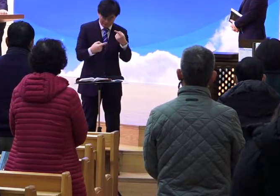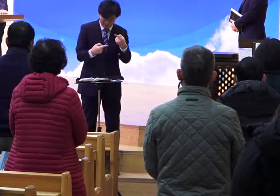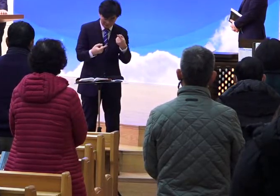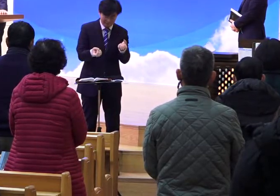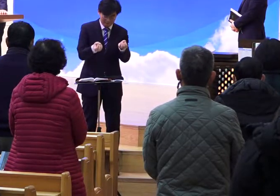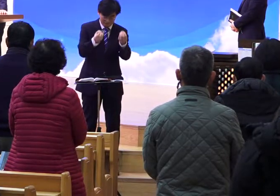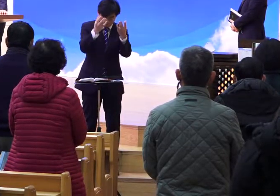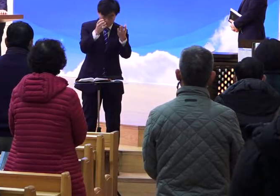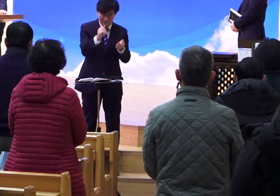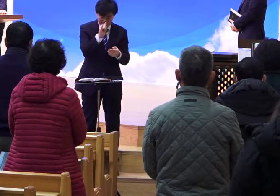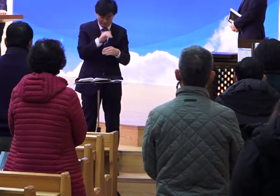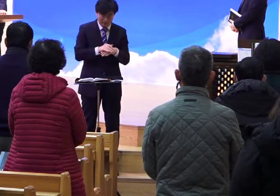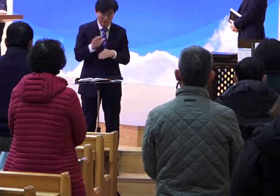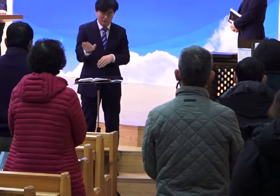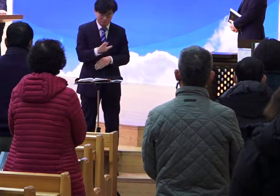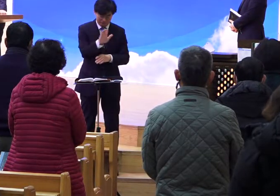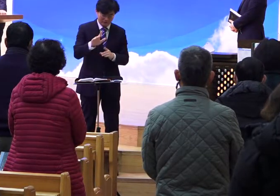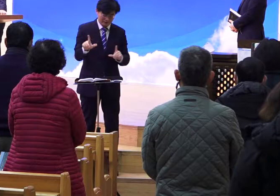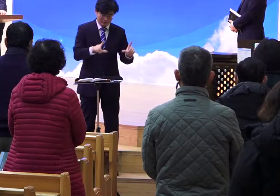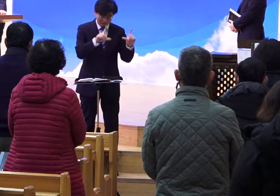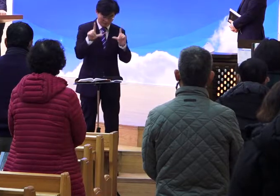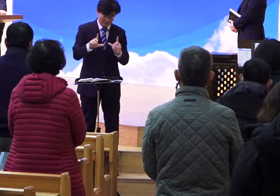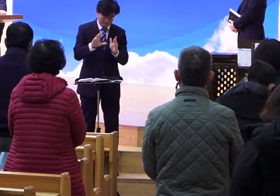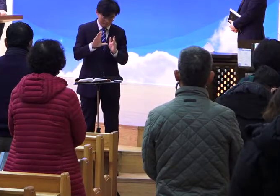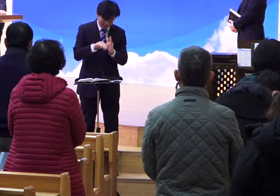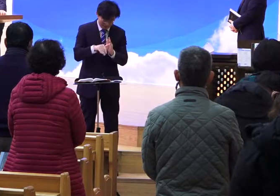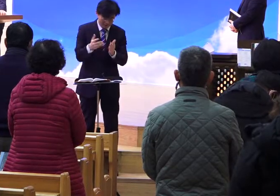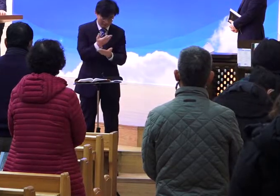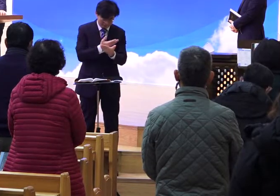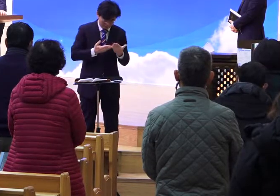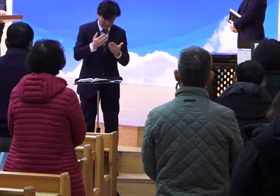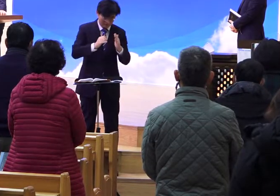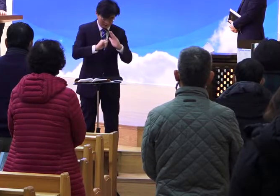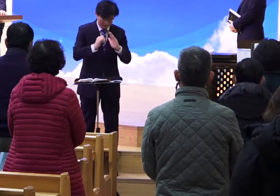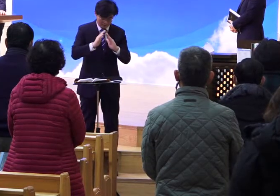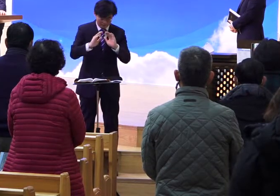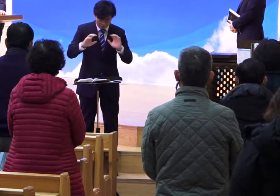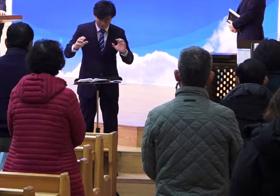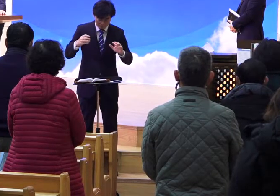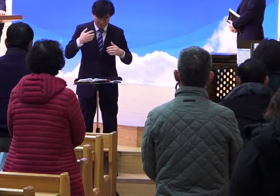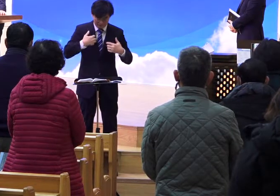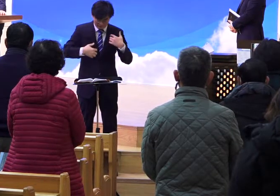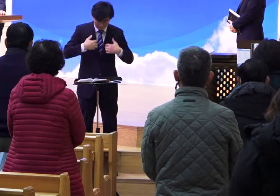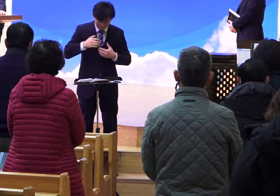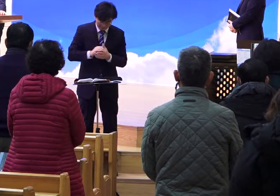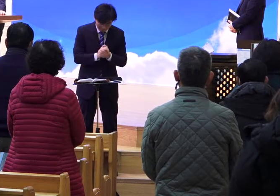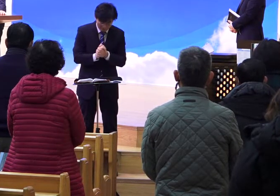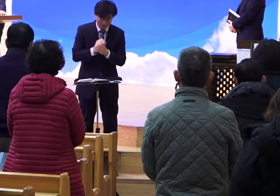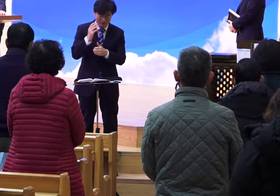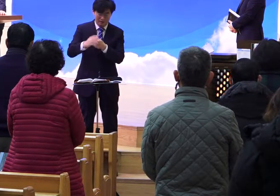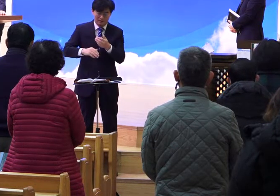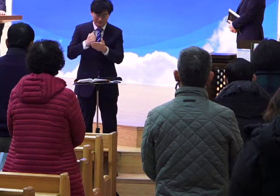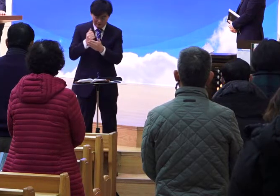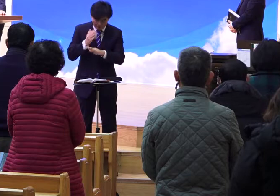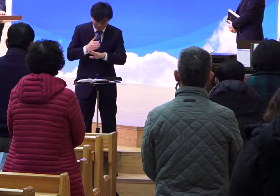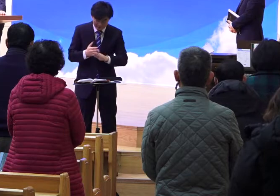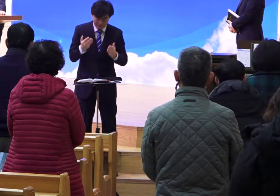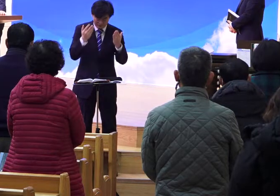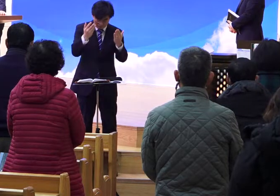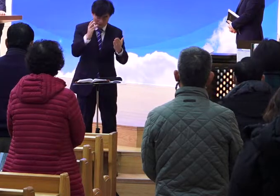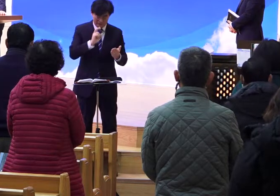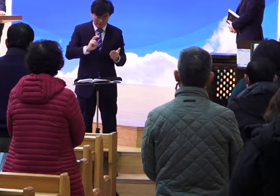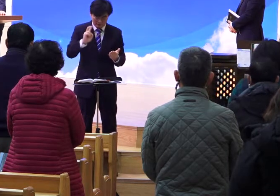있사오니 우리의 삶에 기쁨을 다하시고 가족과 친척과 이웃들과 더불어 하나님께 감사하며 찬송하는